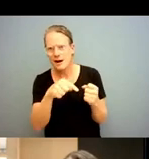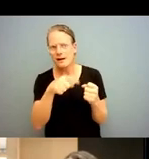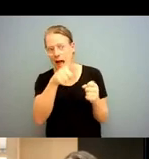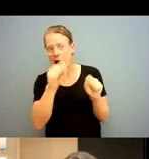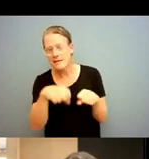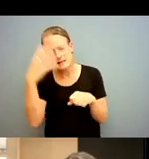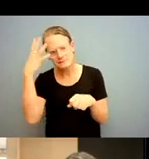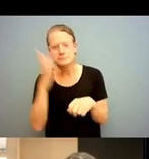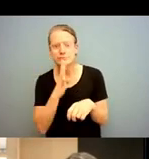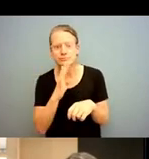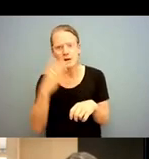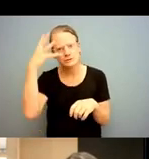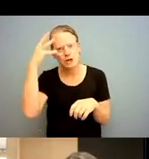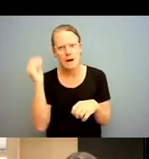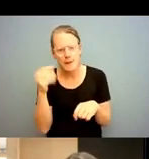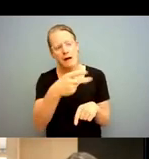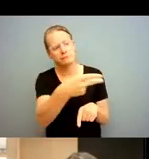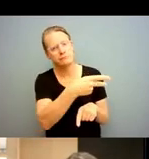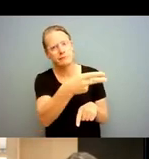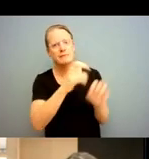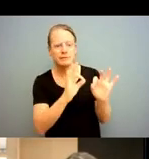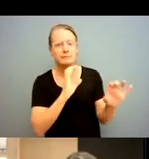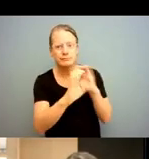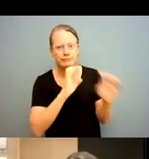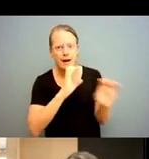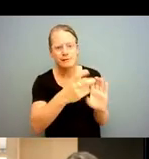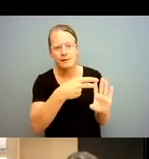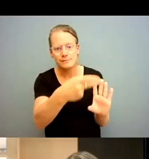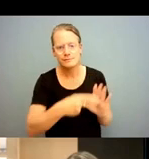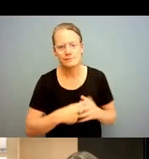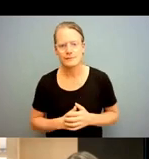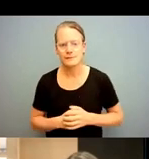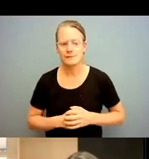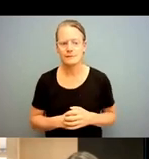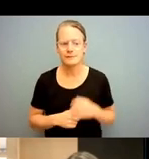Nuupa, vaikka säämeläs orrue suomapelte, ison alo